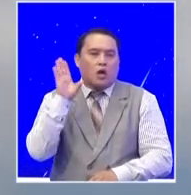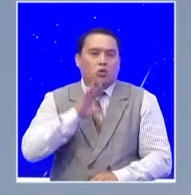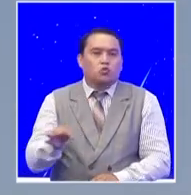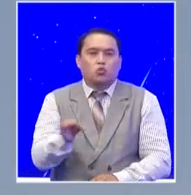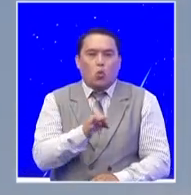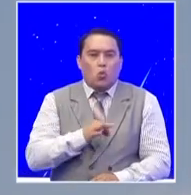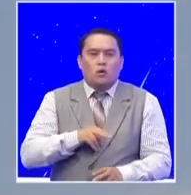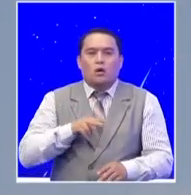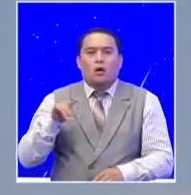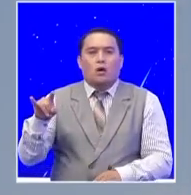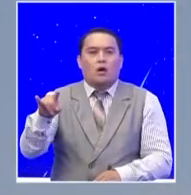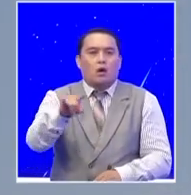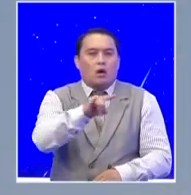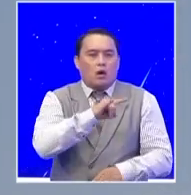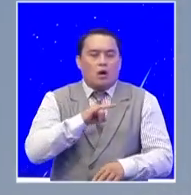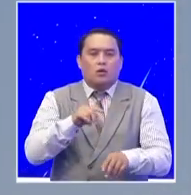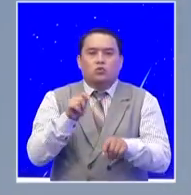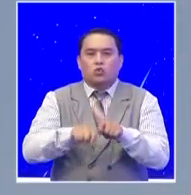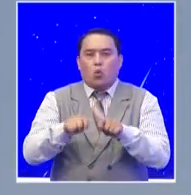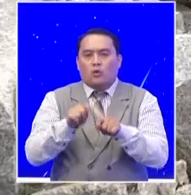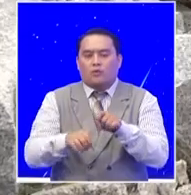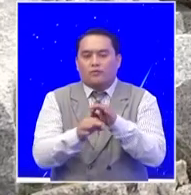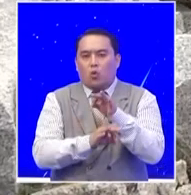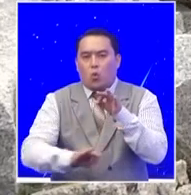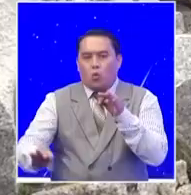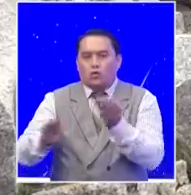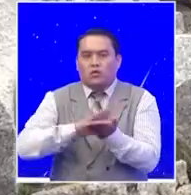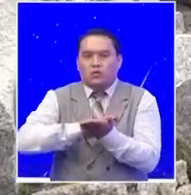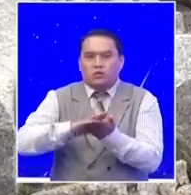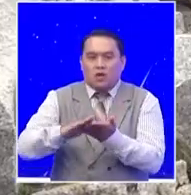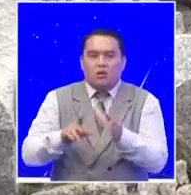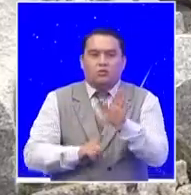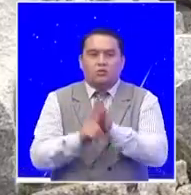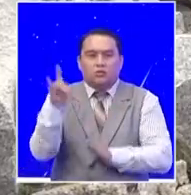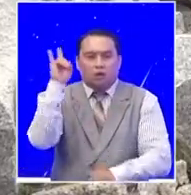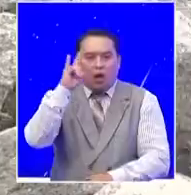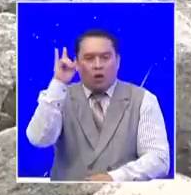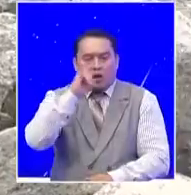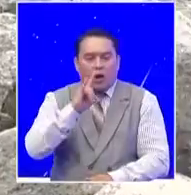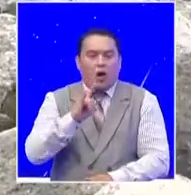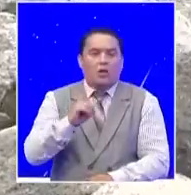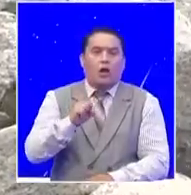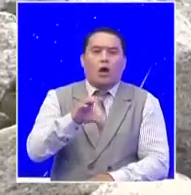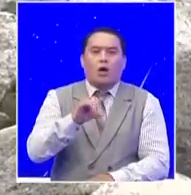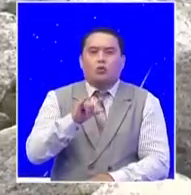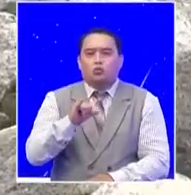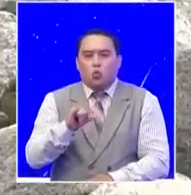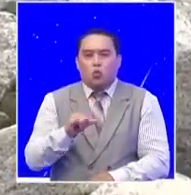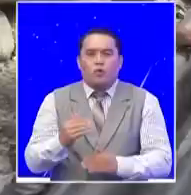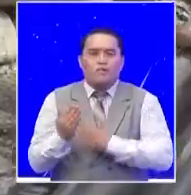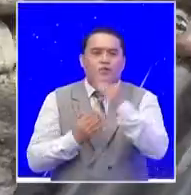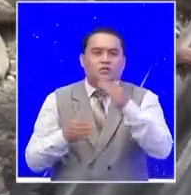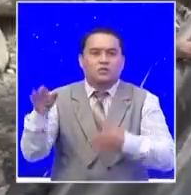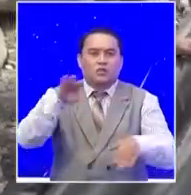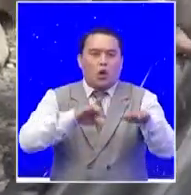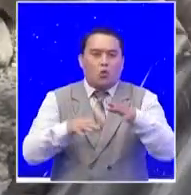аралады. Су ағатын құрылғыларды ауыстырып, су бұру арналарын тазартты. Сондай-ақ Сарқан, Ақсу, Бүйен және Қорғас биік таулары